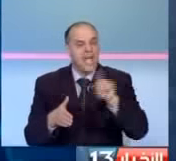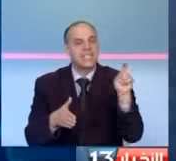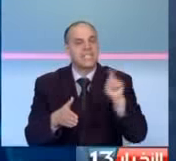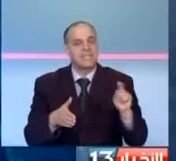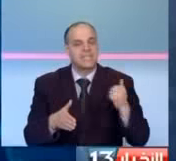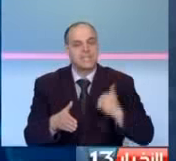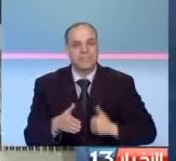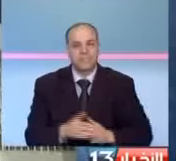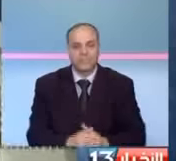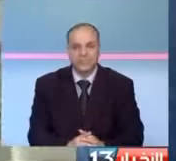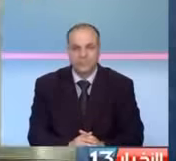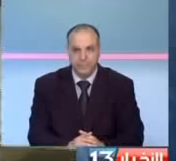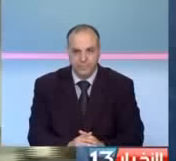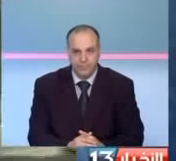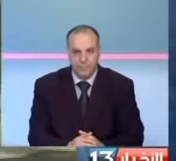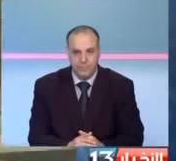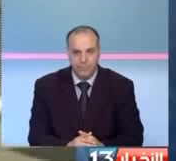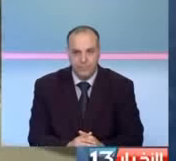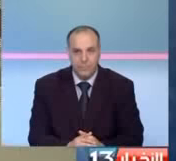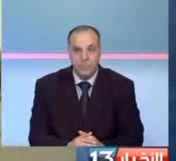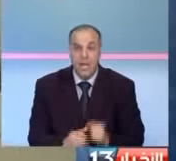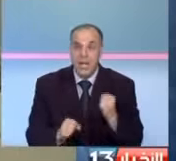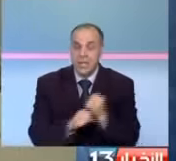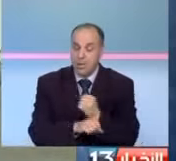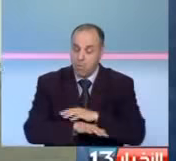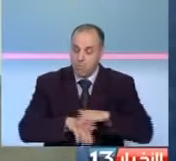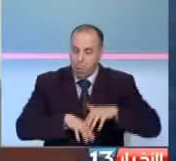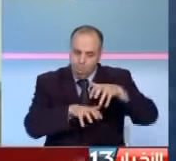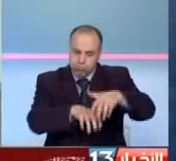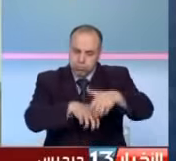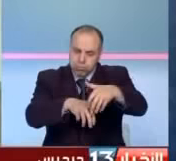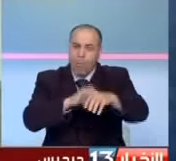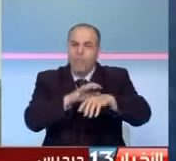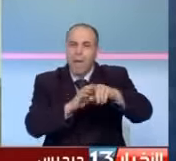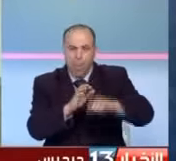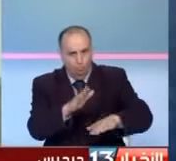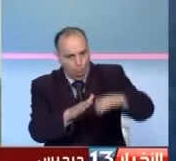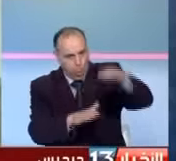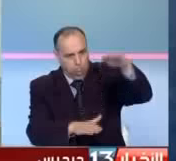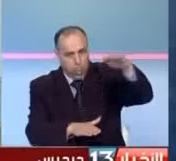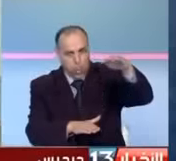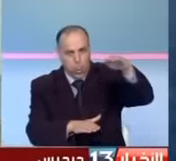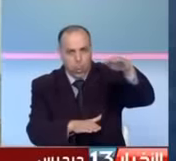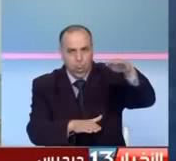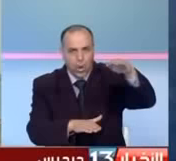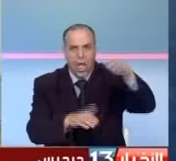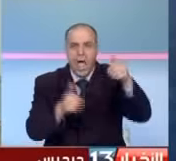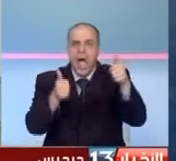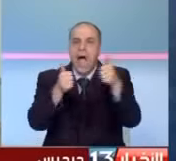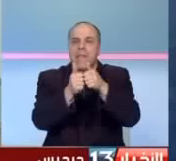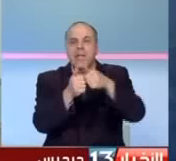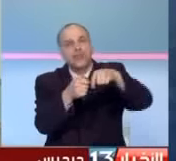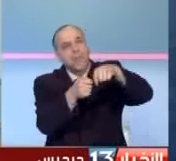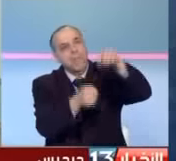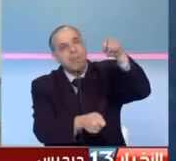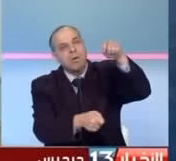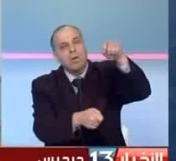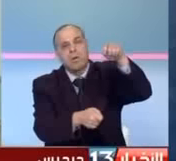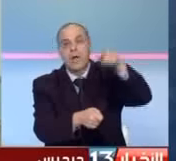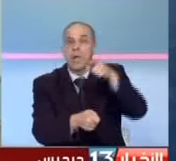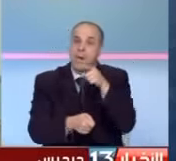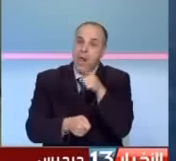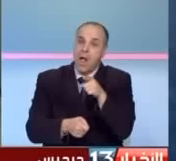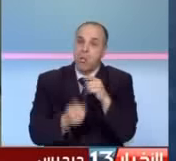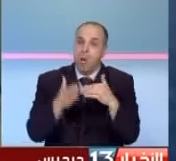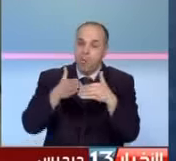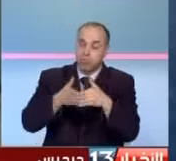بكاملها. بانتهاء أشغال حفر الميناء التجاري بعمق إلا 11 متر، بات هذا